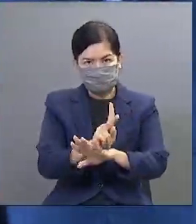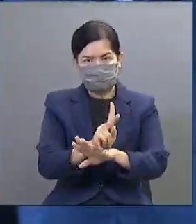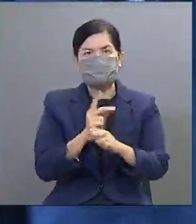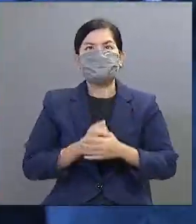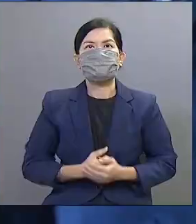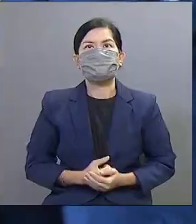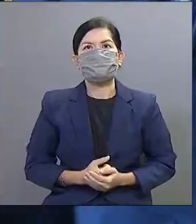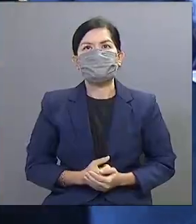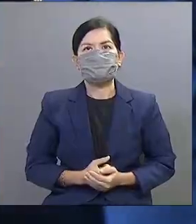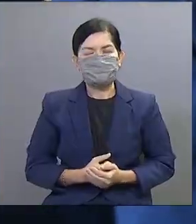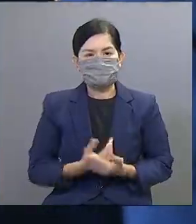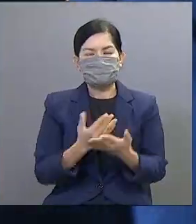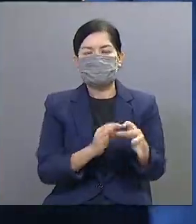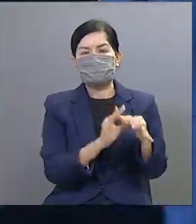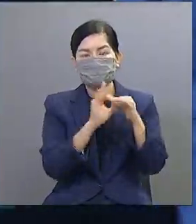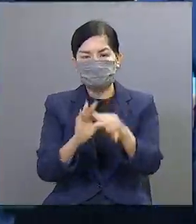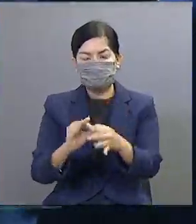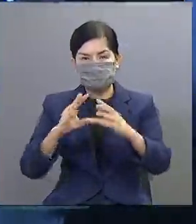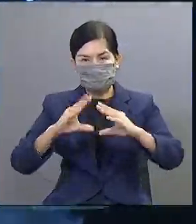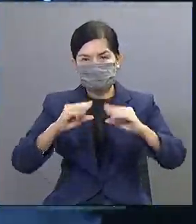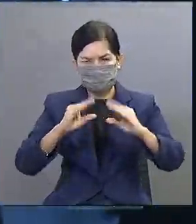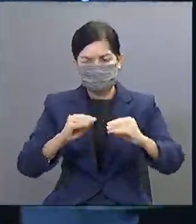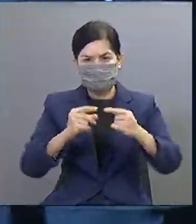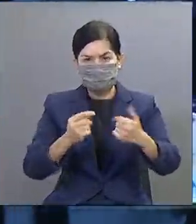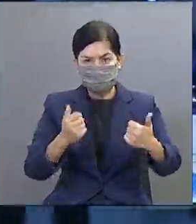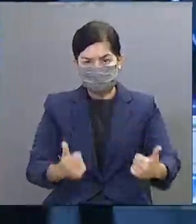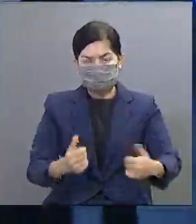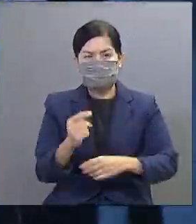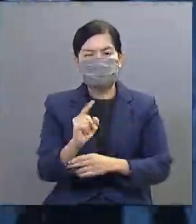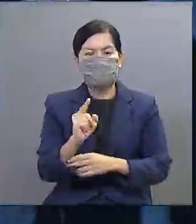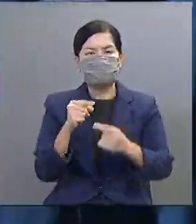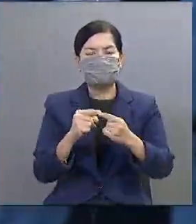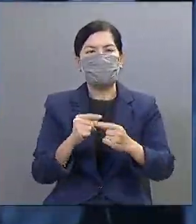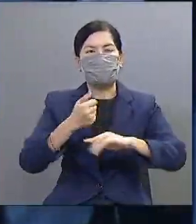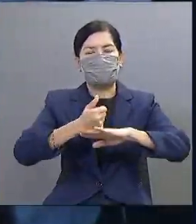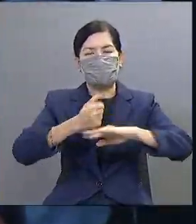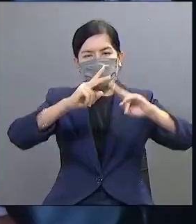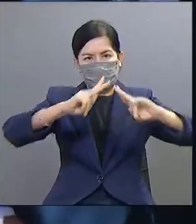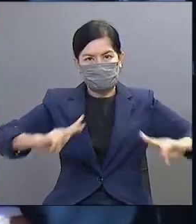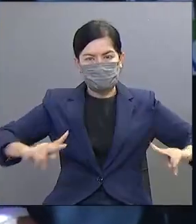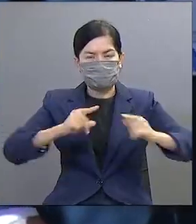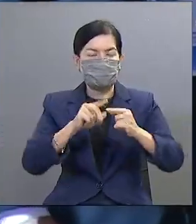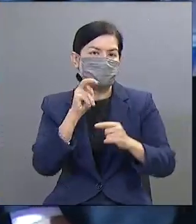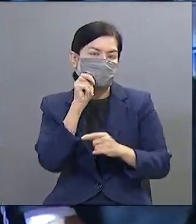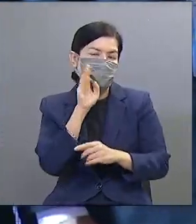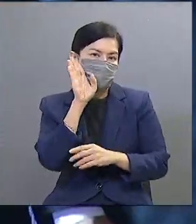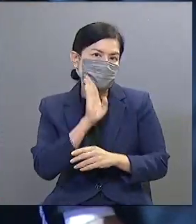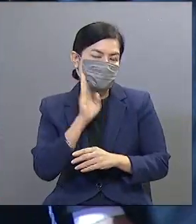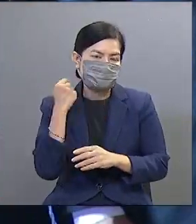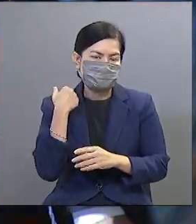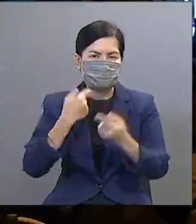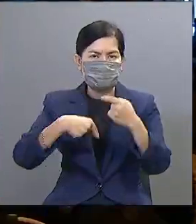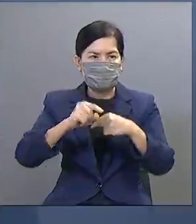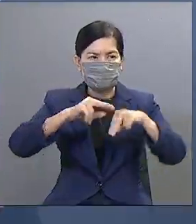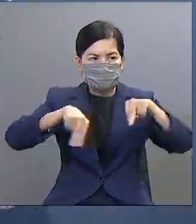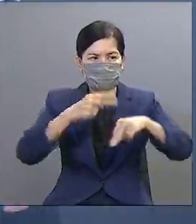ั้งนี้ด้วยและสิเนองมาจากการประชุมครั้งนี้นะคะคุผชมทางด้กรมซัพยากร้ปะดาลก็ลงพื้นที่ไป